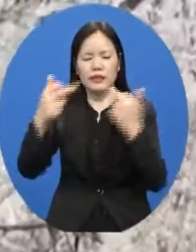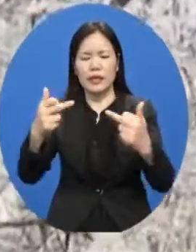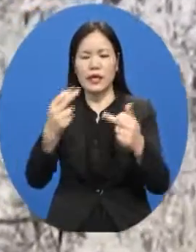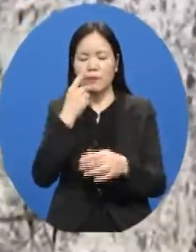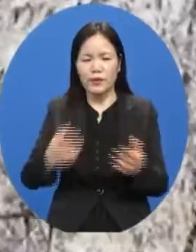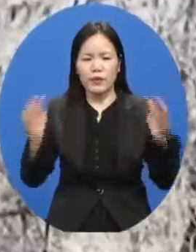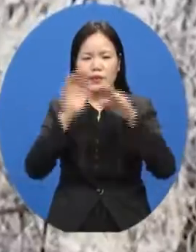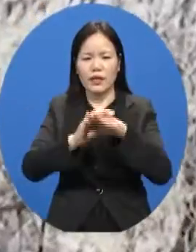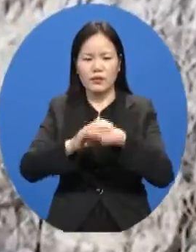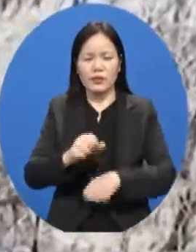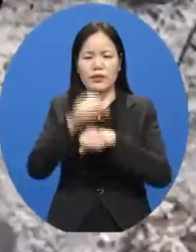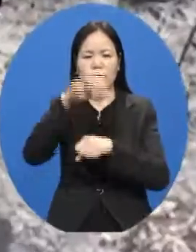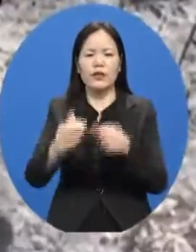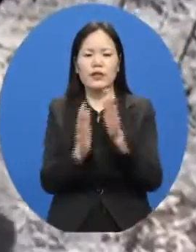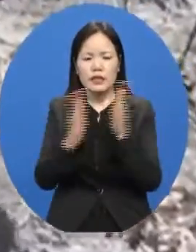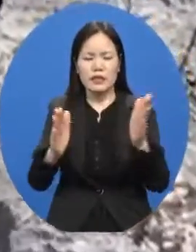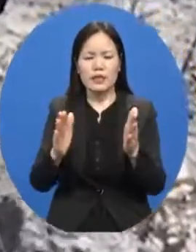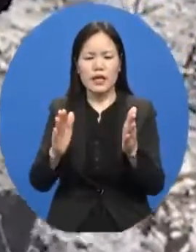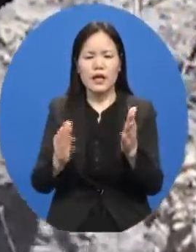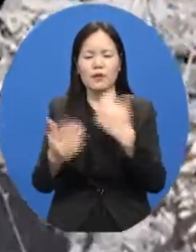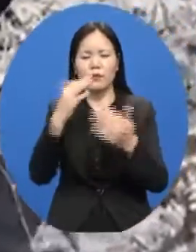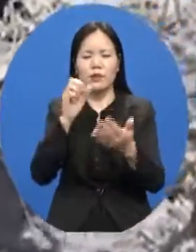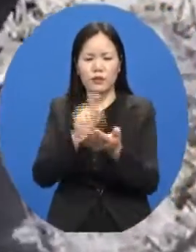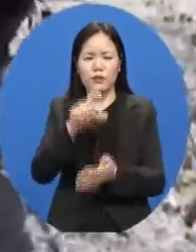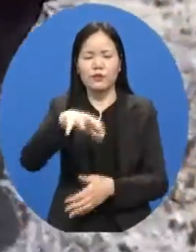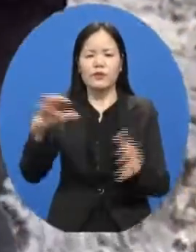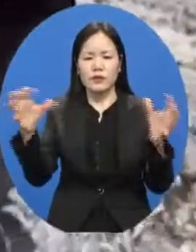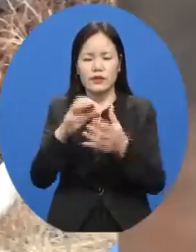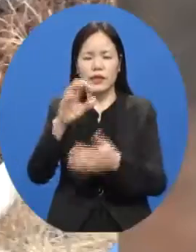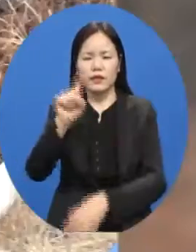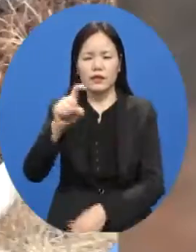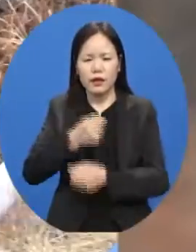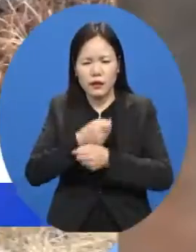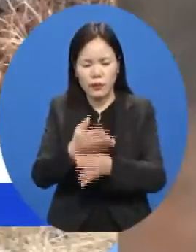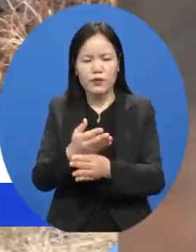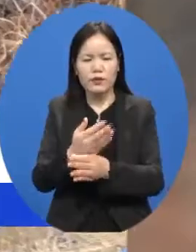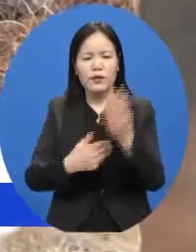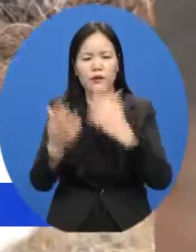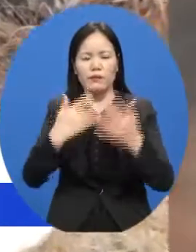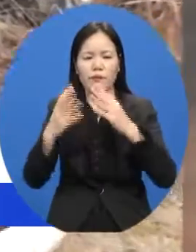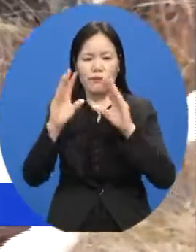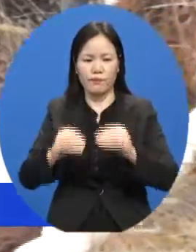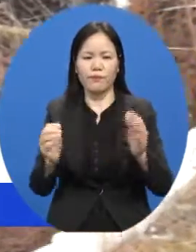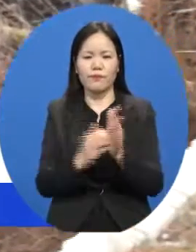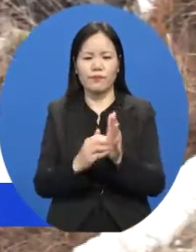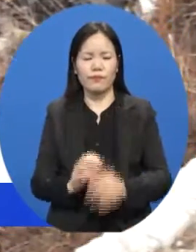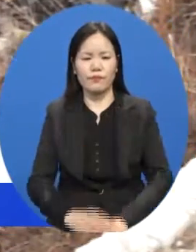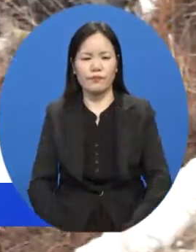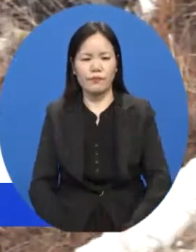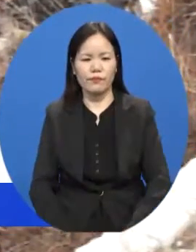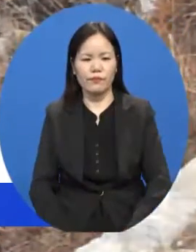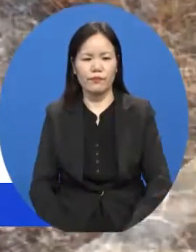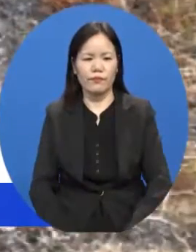창고에서 시작된 불은 축구장 10개 면적을 태우고 30시간 만에 꺼졌습니다. 경기도 평택에서는 70대 여성이